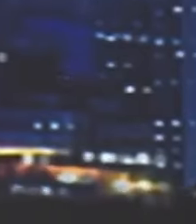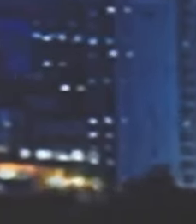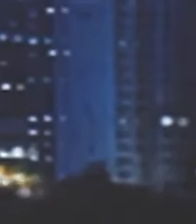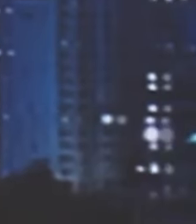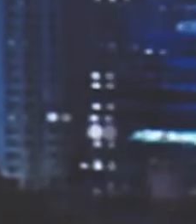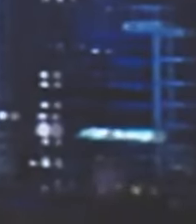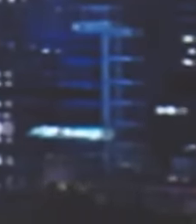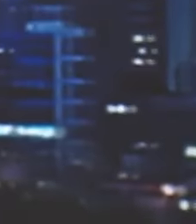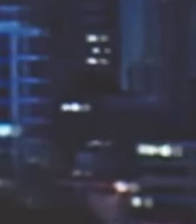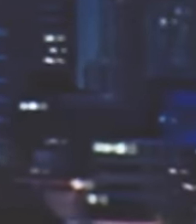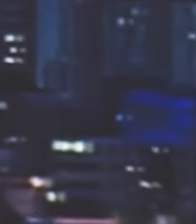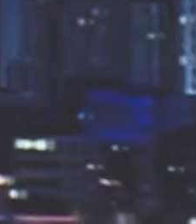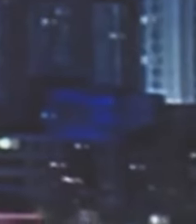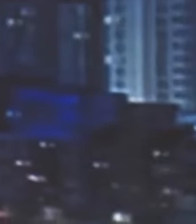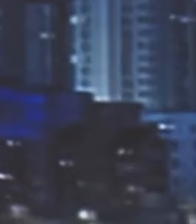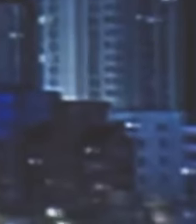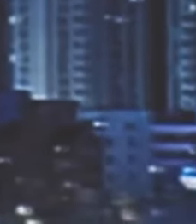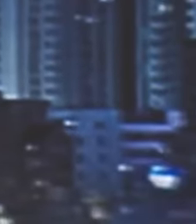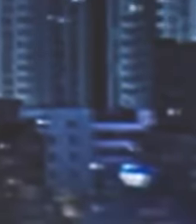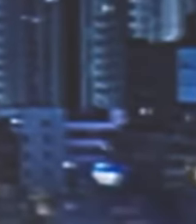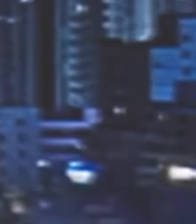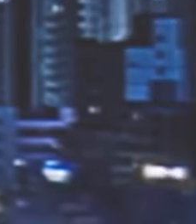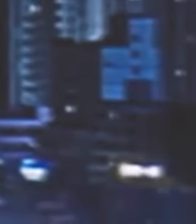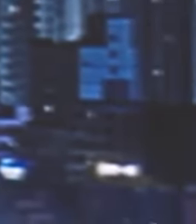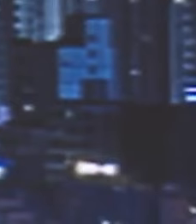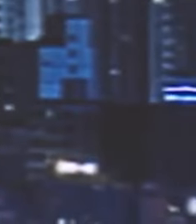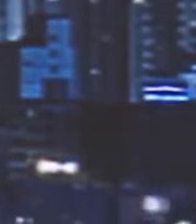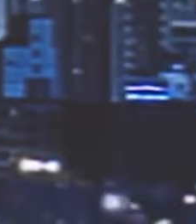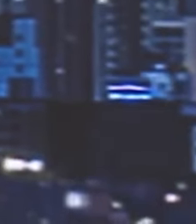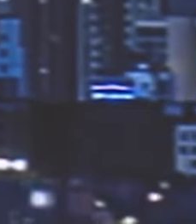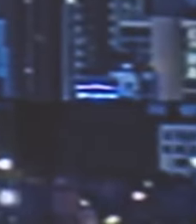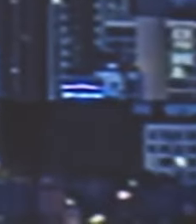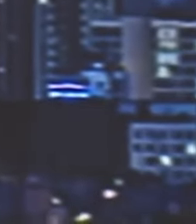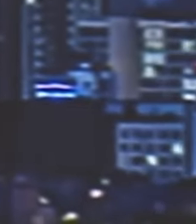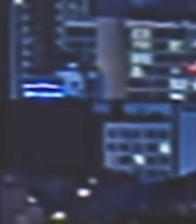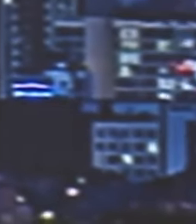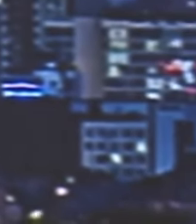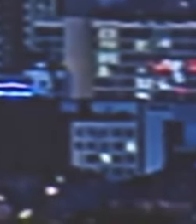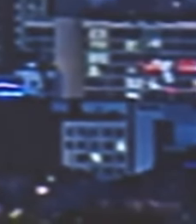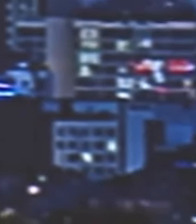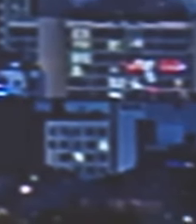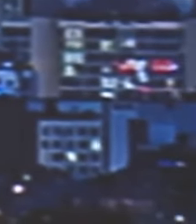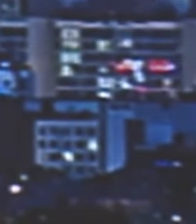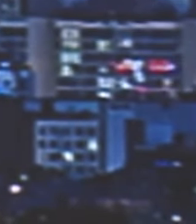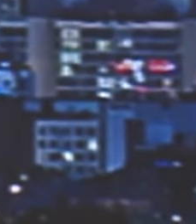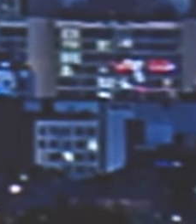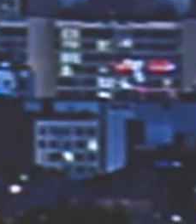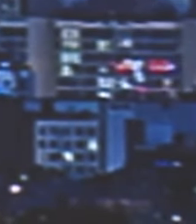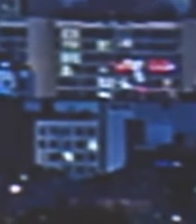JTBC 뉴스를 시청해 주신 여러분 고맙습니다. 저희는 저녁 6시 50분 뉴스룸에서 뵙겠습니다.